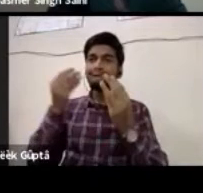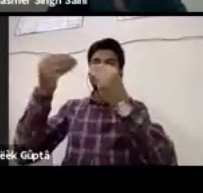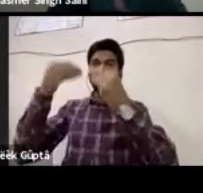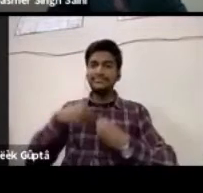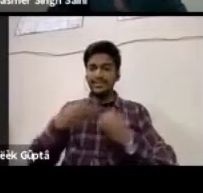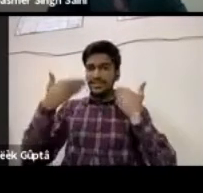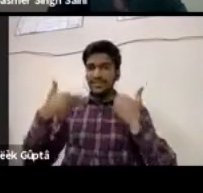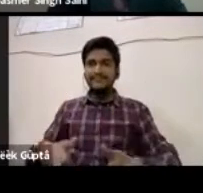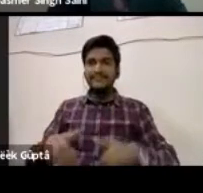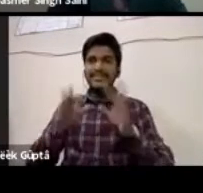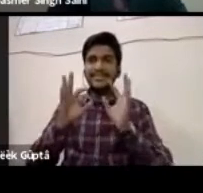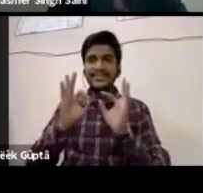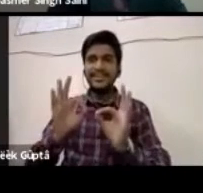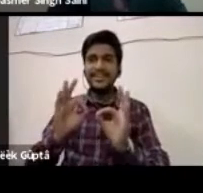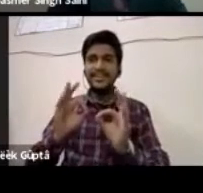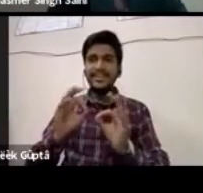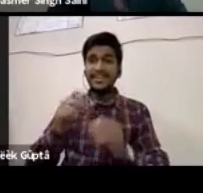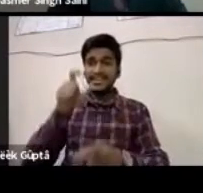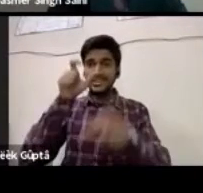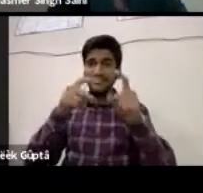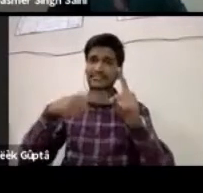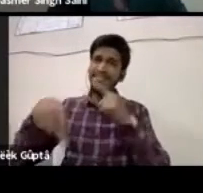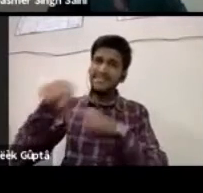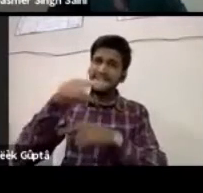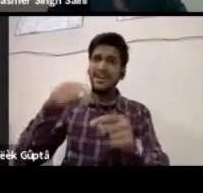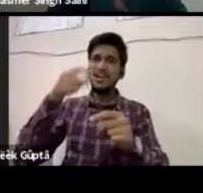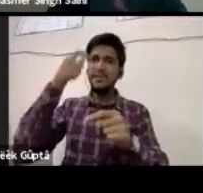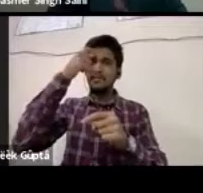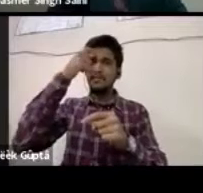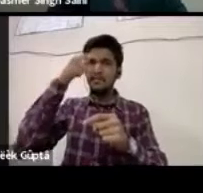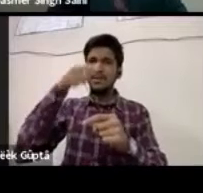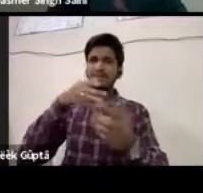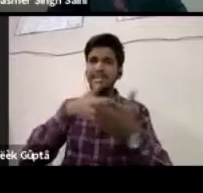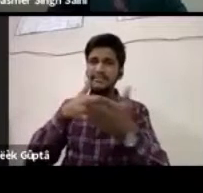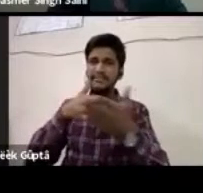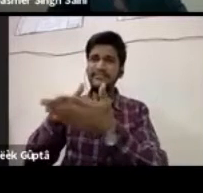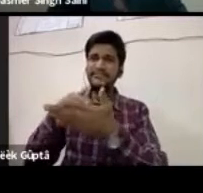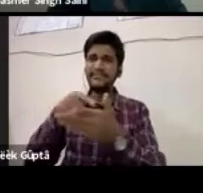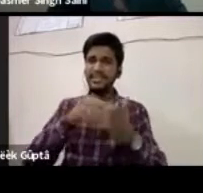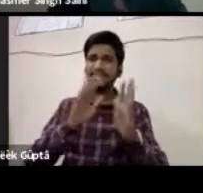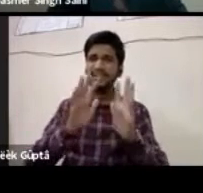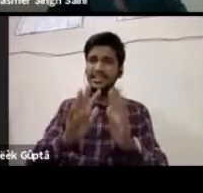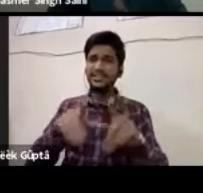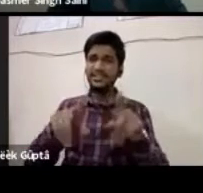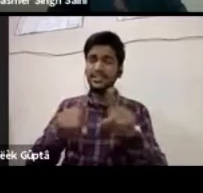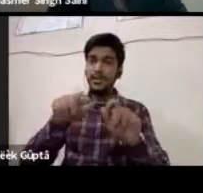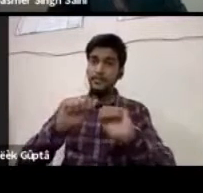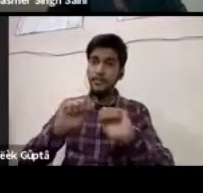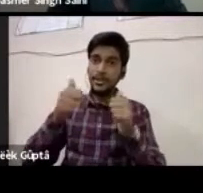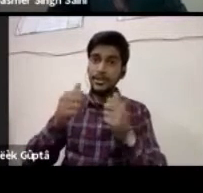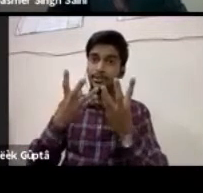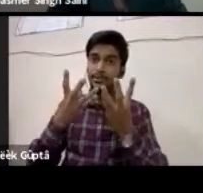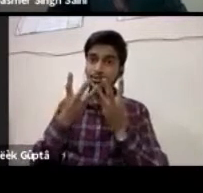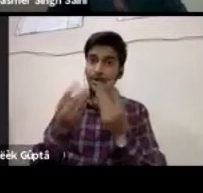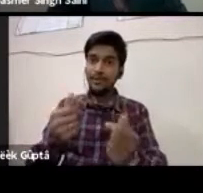हर आदमी के जीवन में अलग अलग लोग अलग अलग रोल प्ले करते हैं. It's not possible to pin down everybody, but I